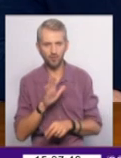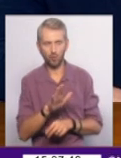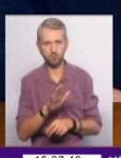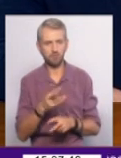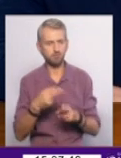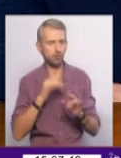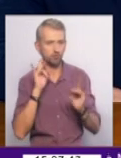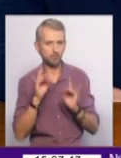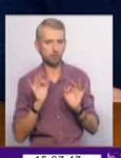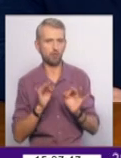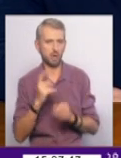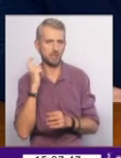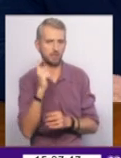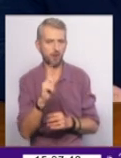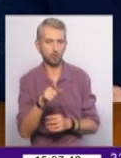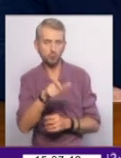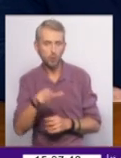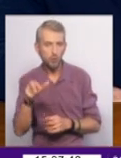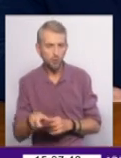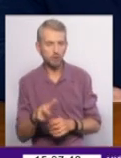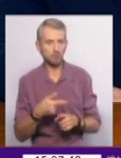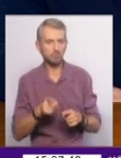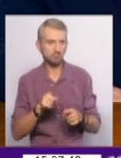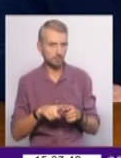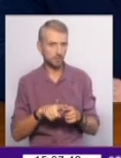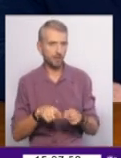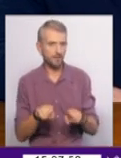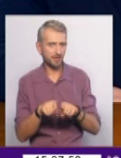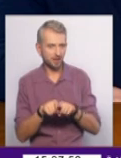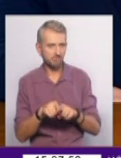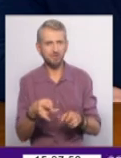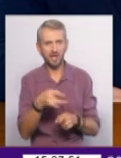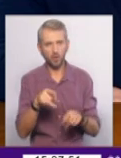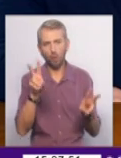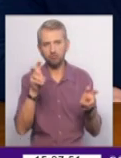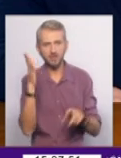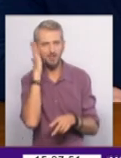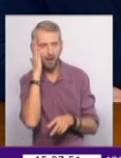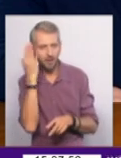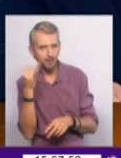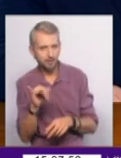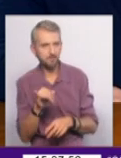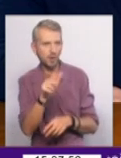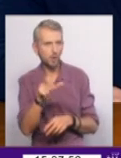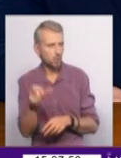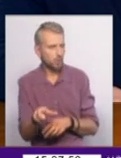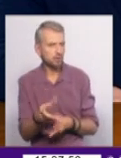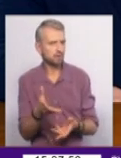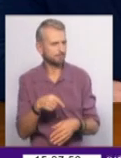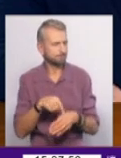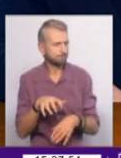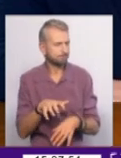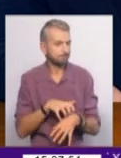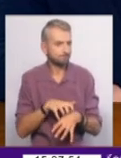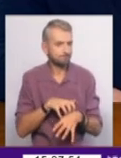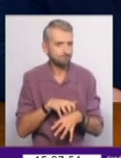безшумний, нормальний трамвай для того, щоб мешканці, все ж таки це спальний район, і на це дуже зважають мешканці і дуже просять зробити